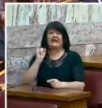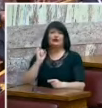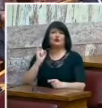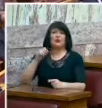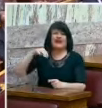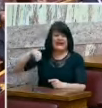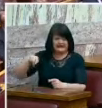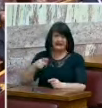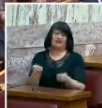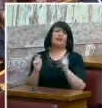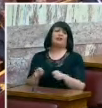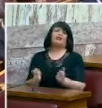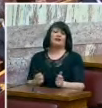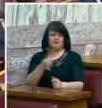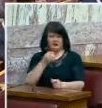με αυτό το θέμα.